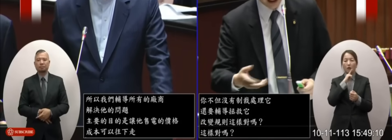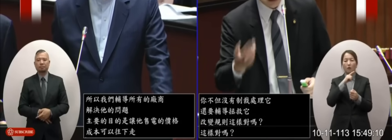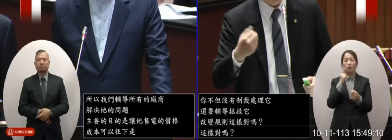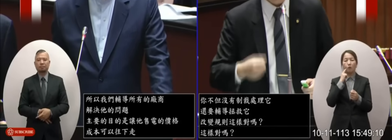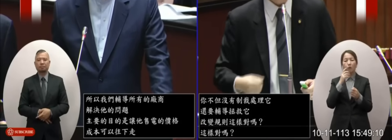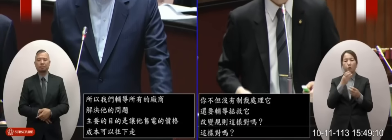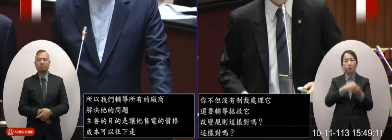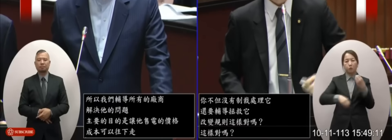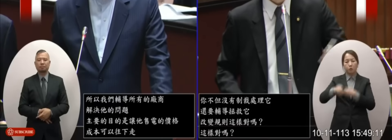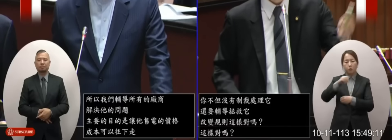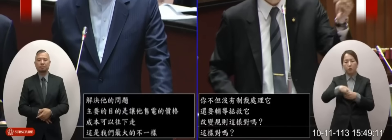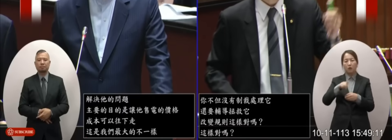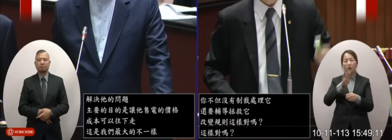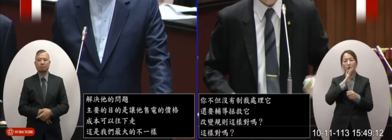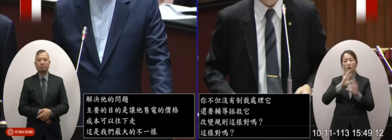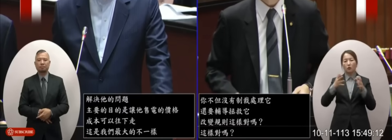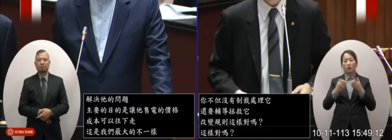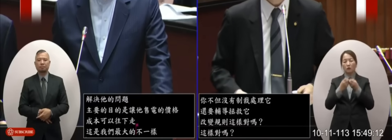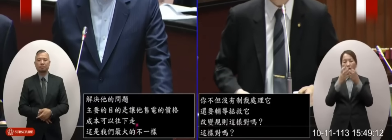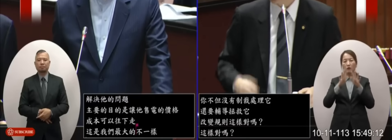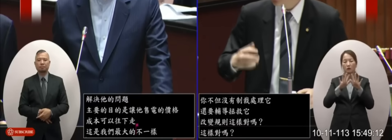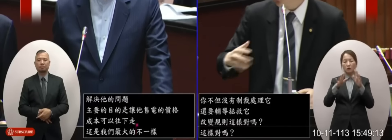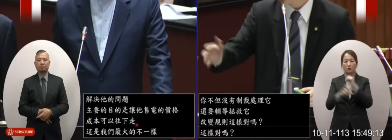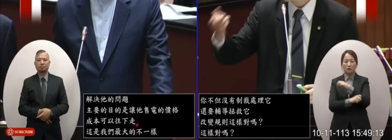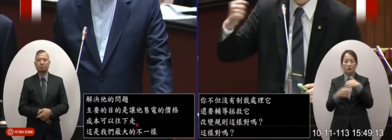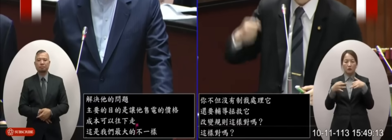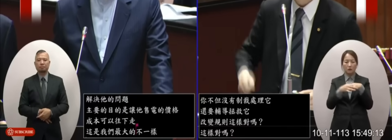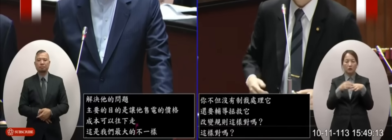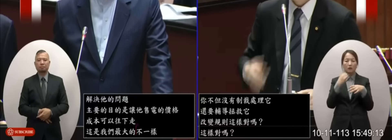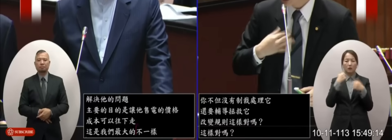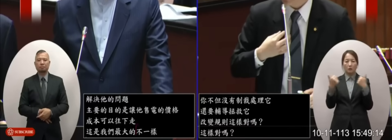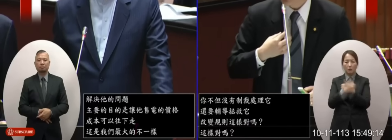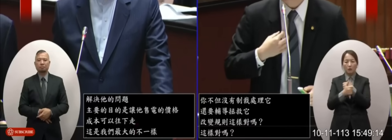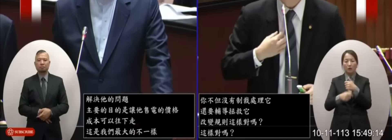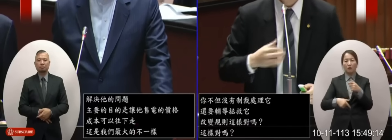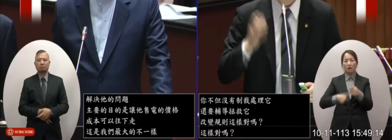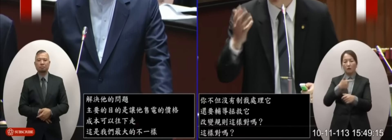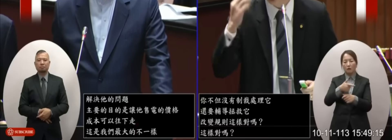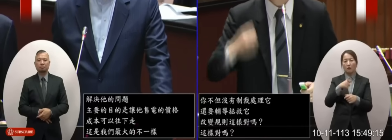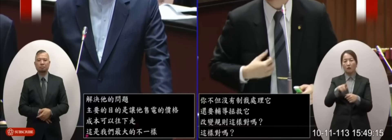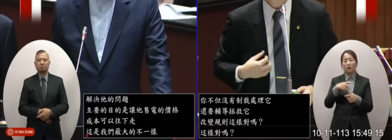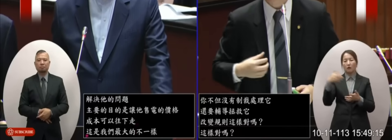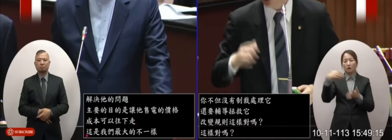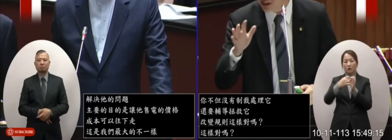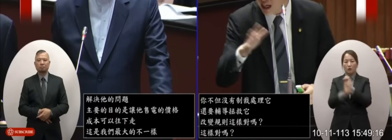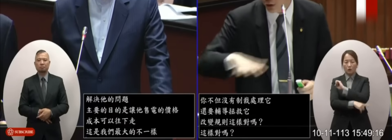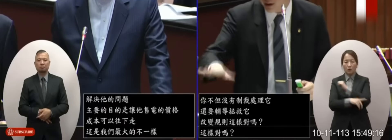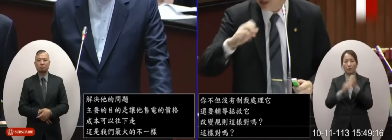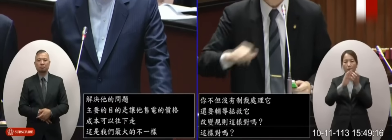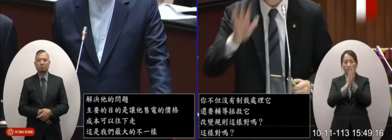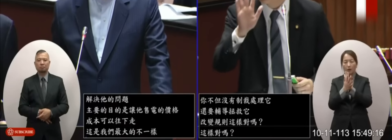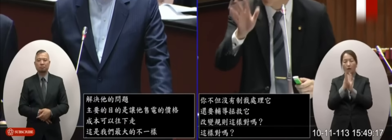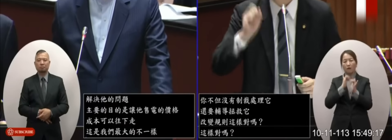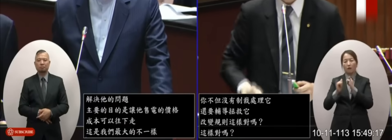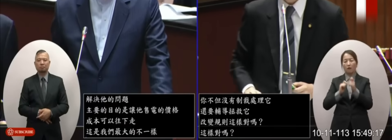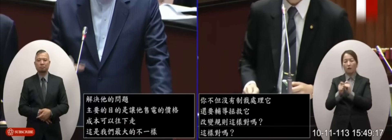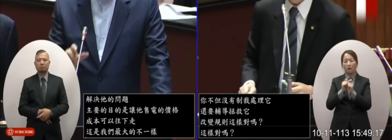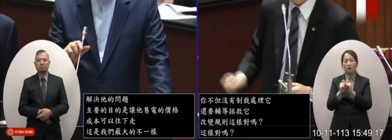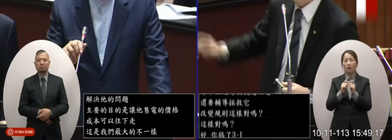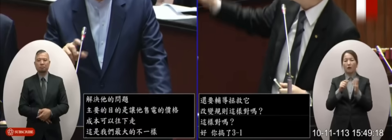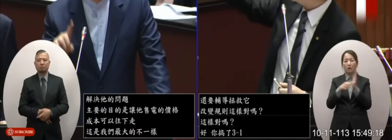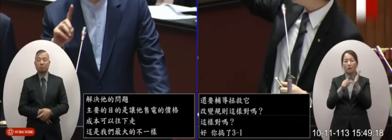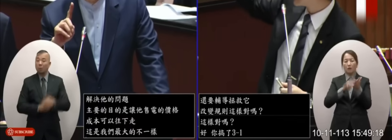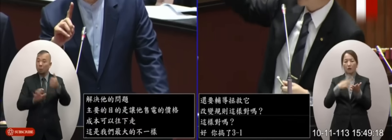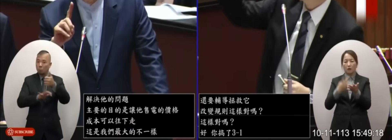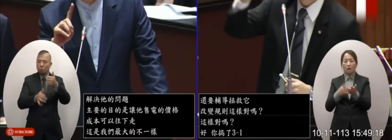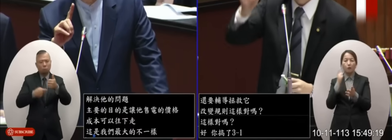对不对？国发基金又要来了，再生联合再生输一屁股没关系，中钢再搞一次。我是担心到最后又是都是纳税人的钱，只是不同的名位。 我